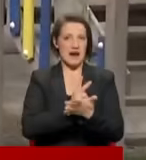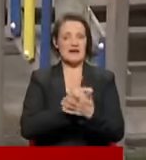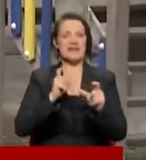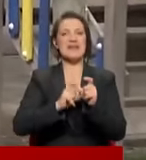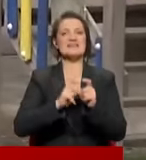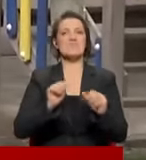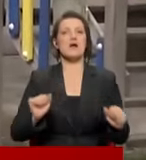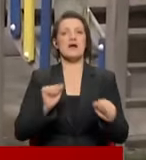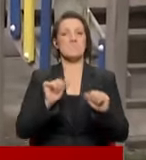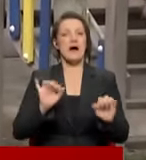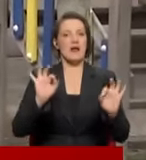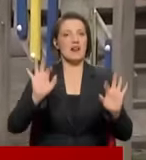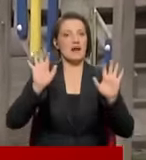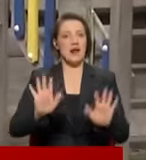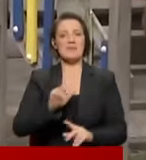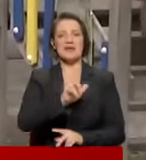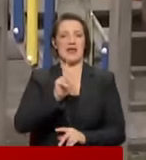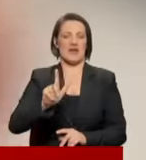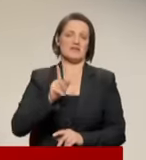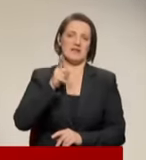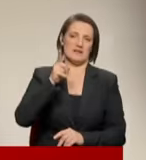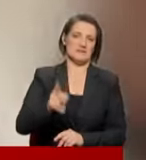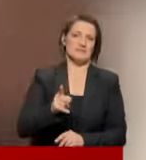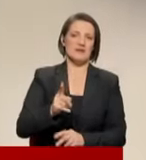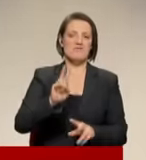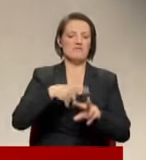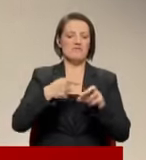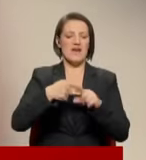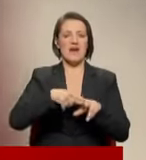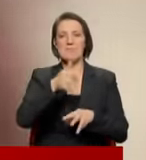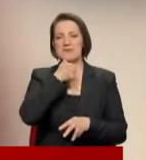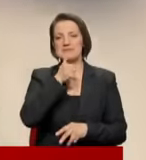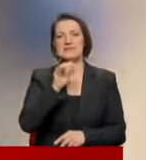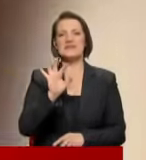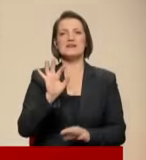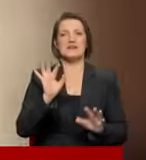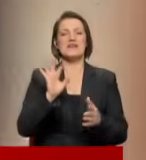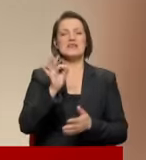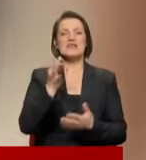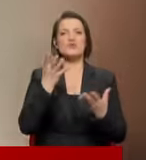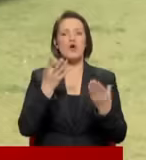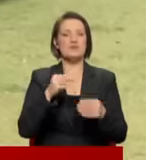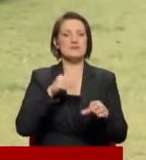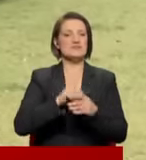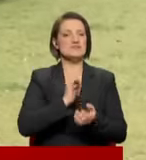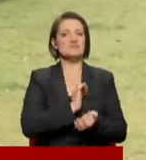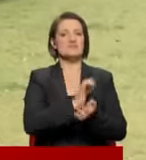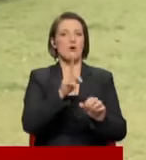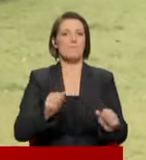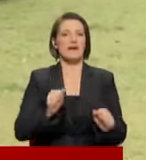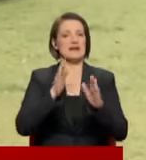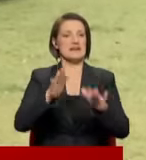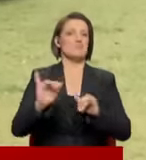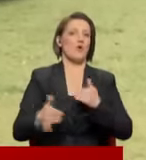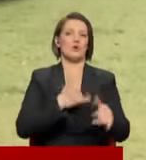Gezi Parkı'nın park olarak kalması gerektiğine işaret etti. Vera babasının yeşil kalması uğruna hapse mahkum edildiği o parka